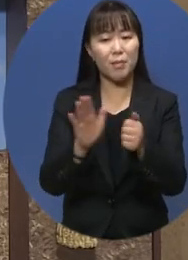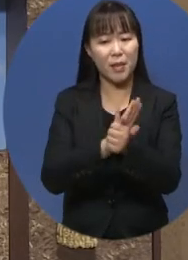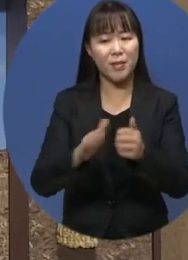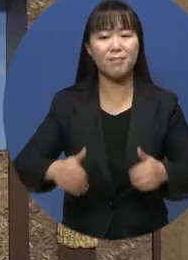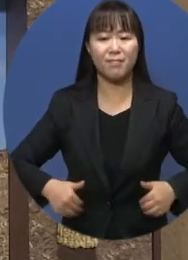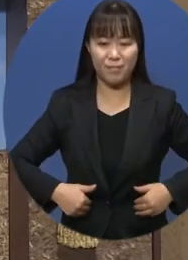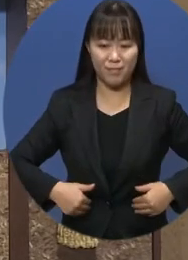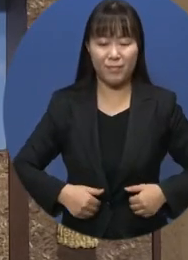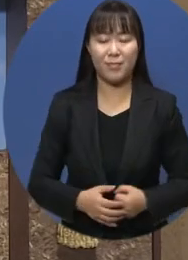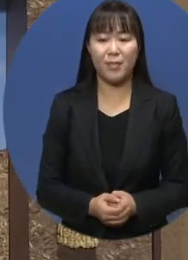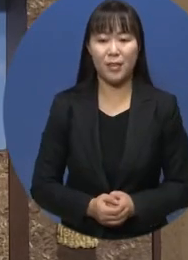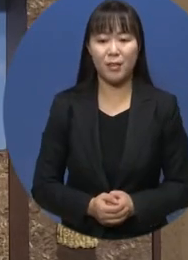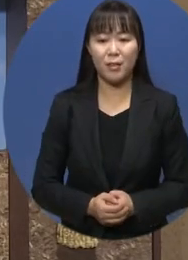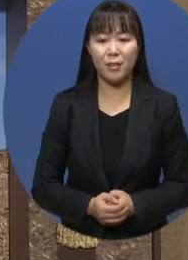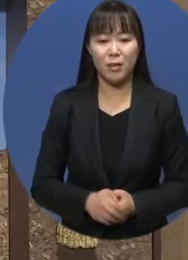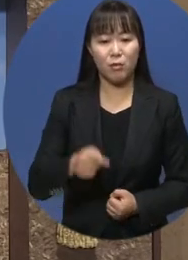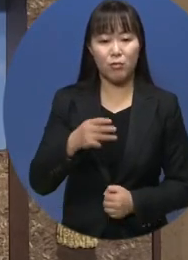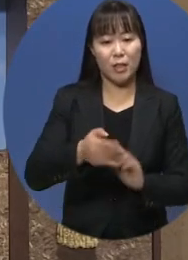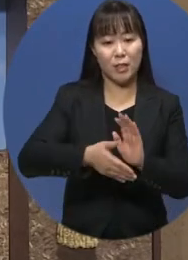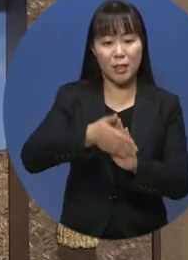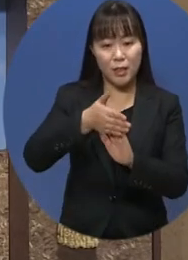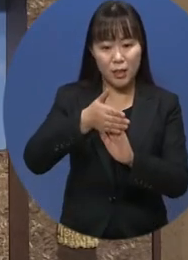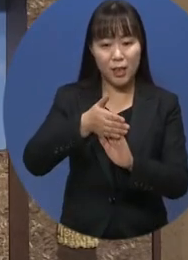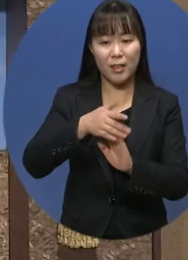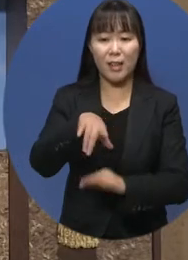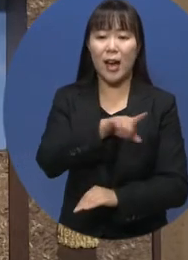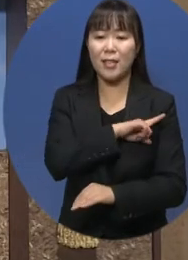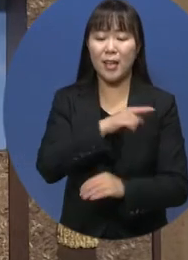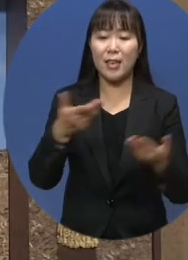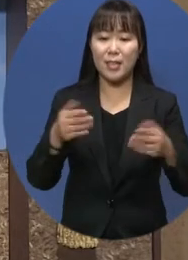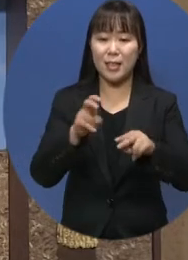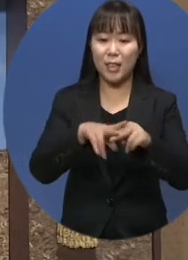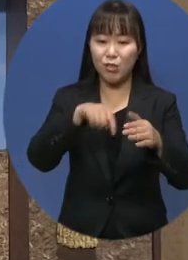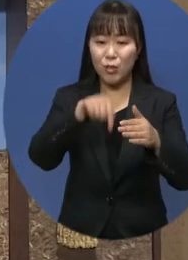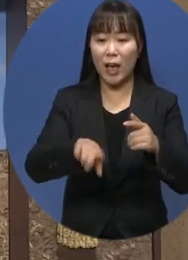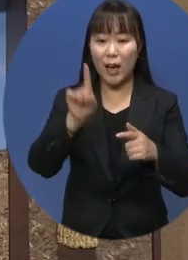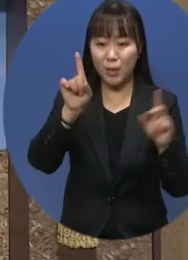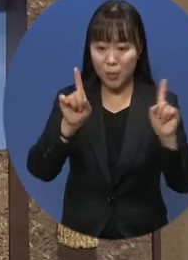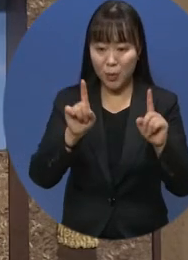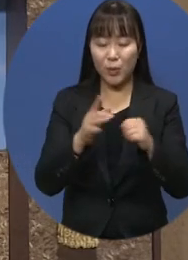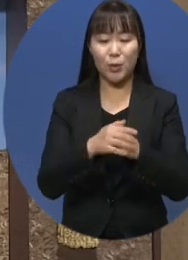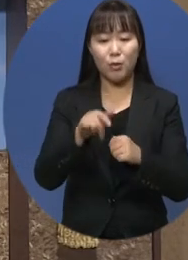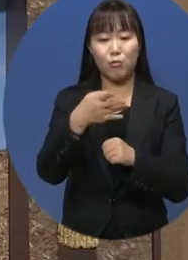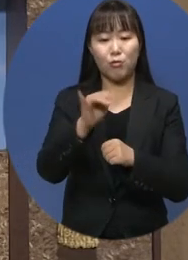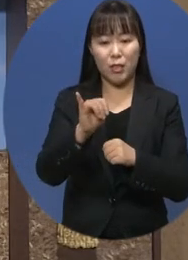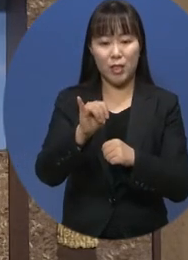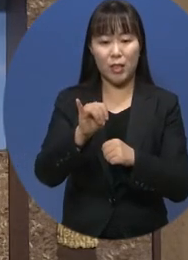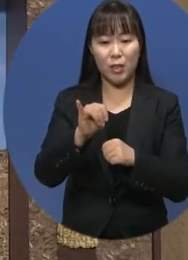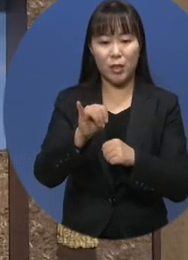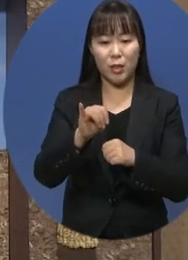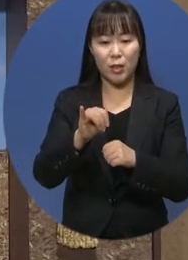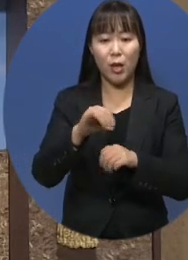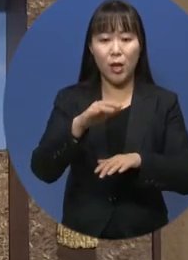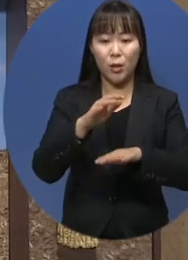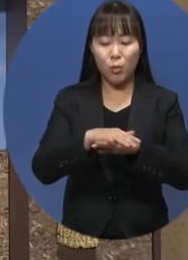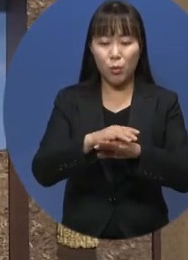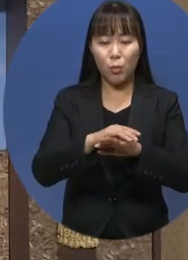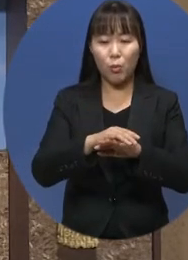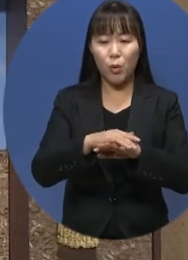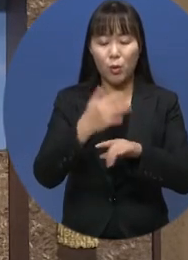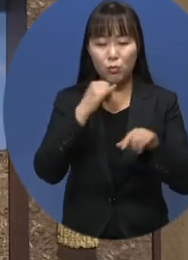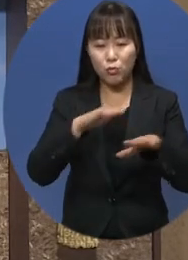된다 그래 이제 구리시의 가장 큰 일자리 중에 하나가 우리농산물 노면이 시작해요 음 여기는